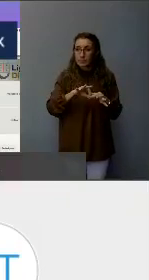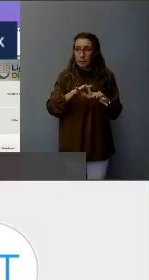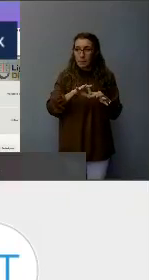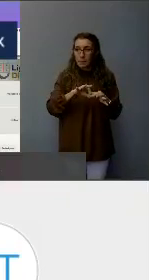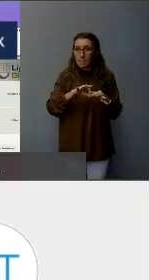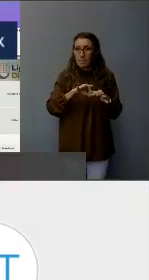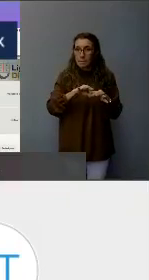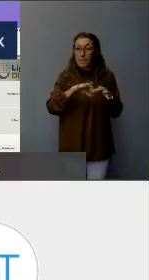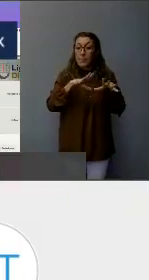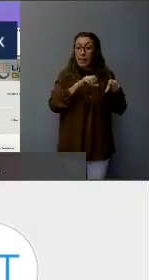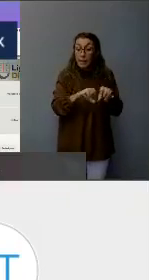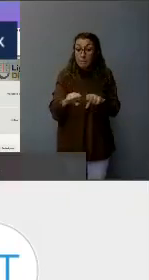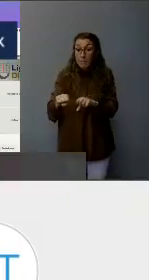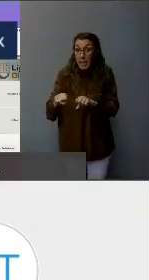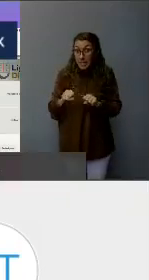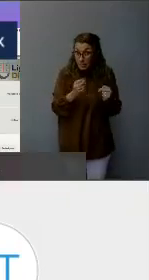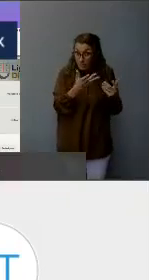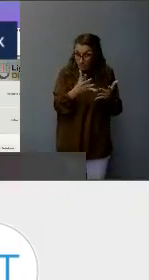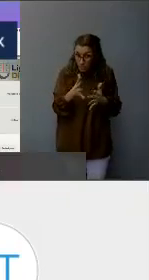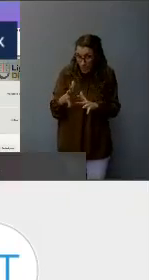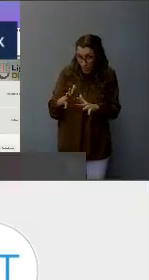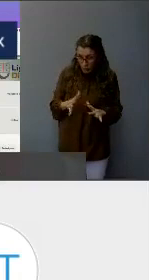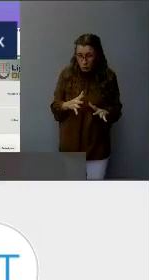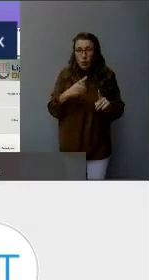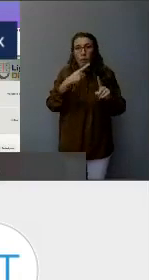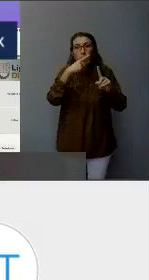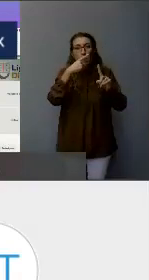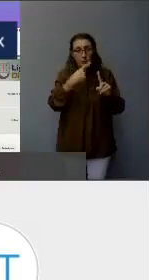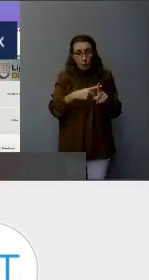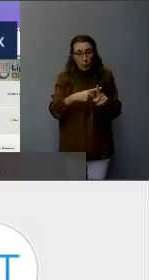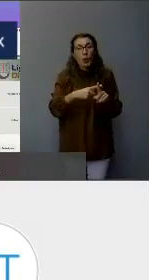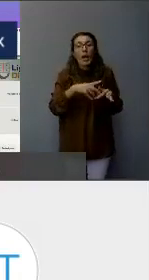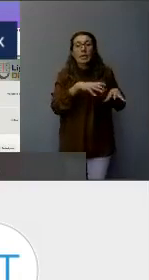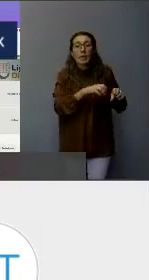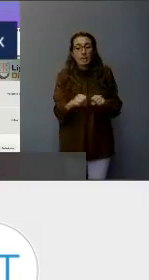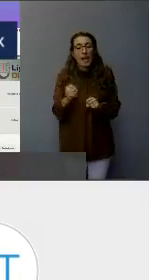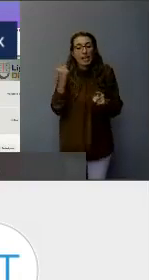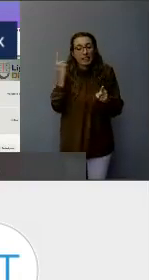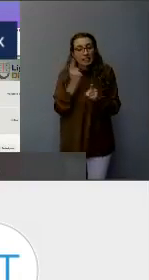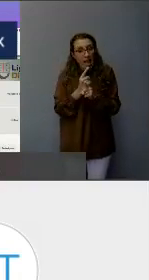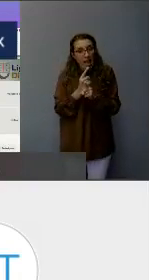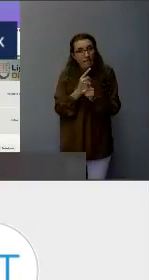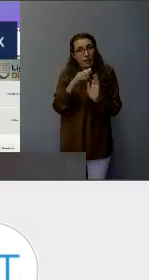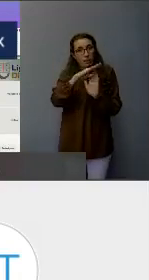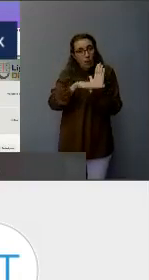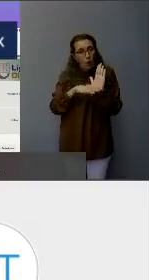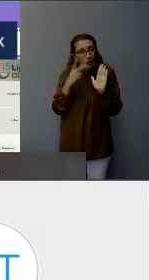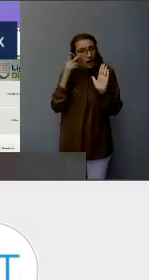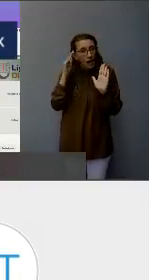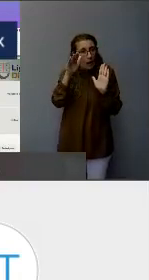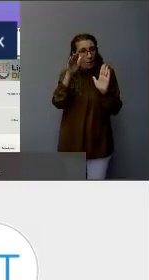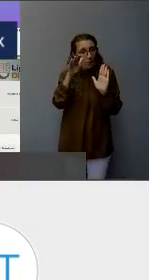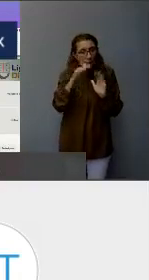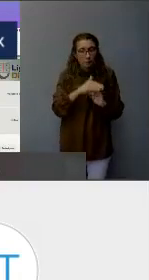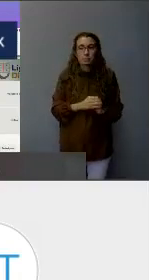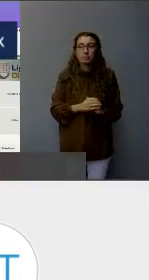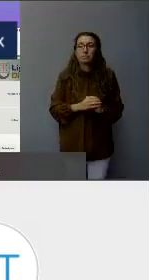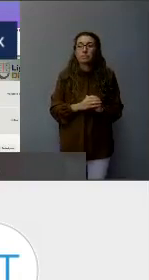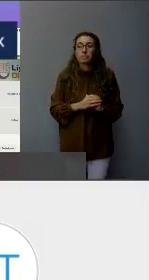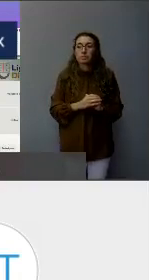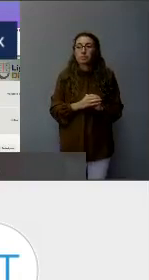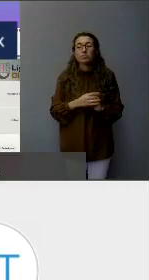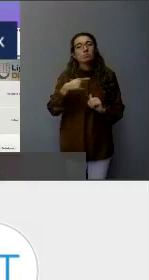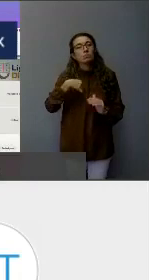svolti e quelli eventualmente programmati promessa la data del